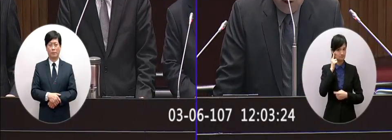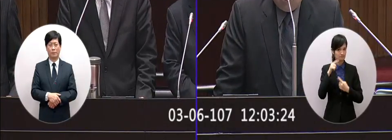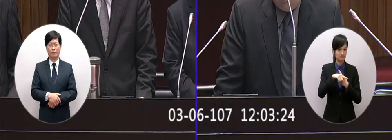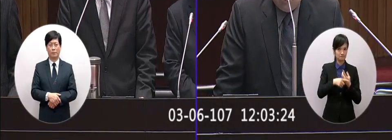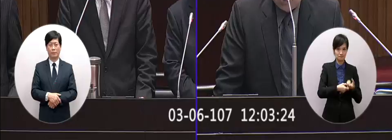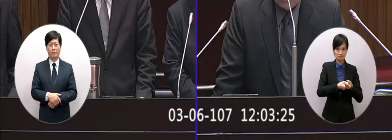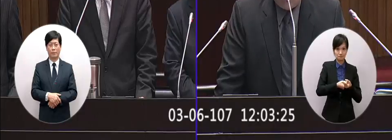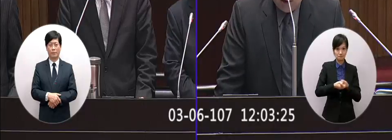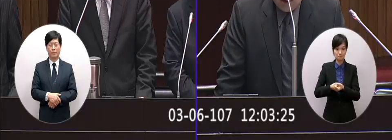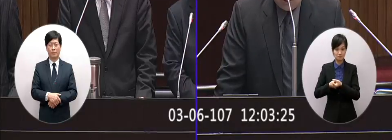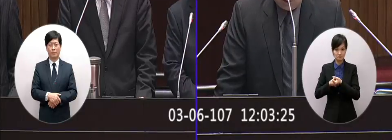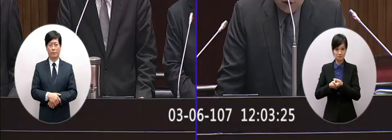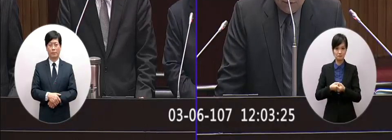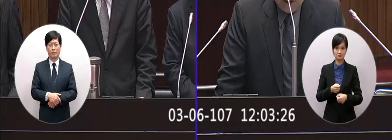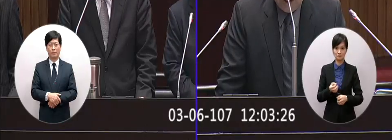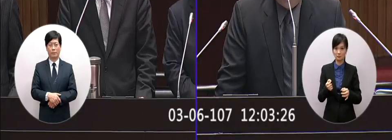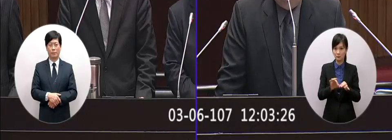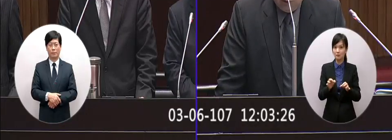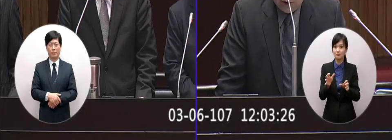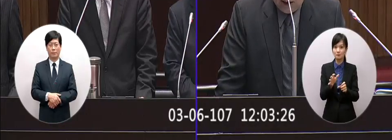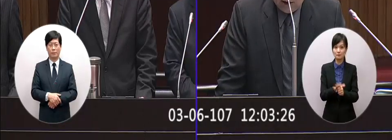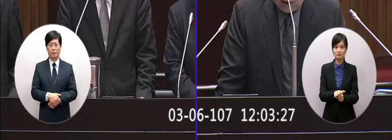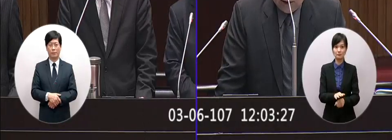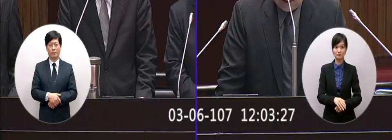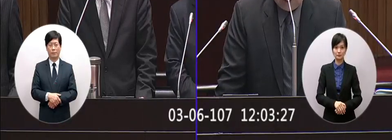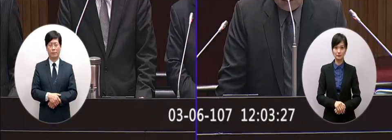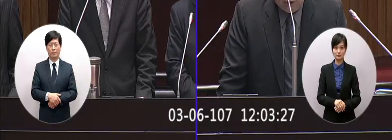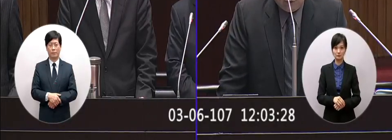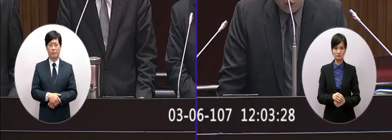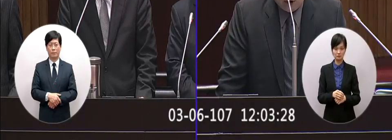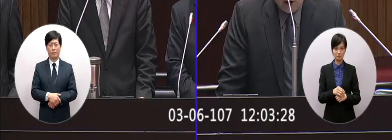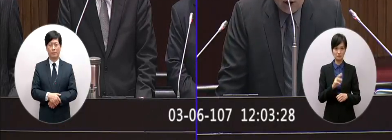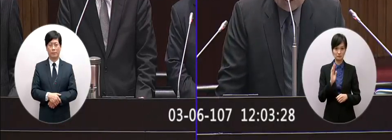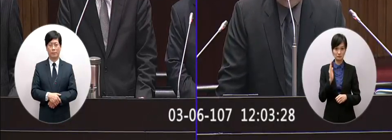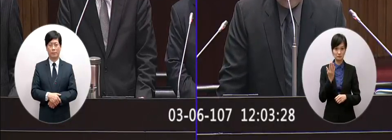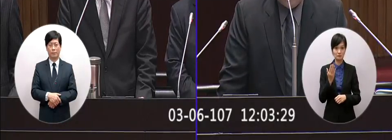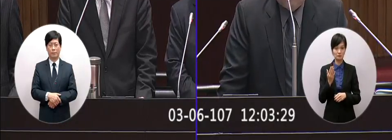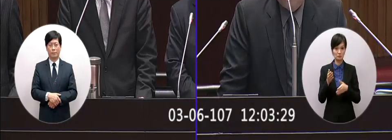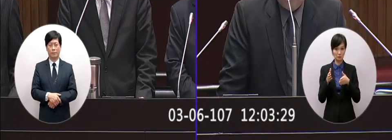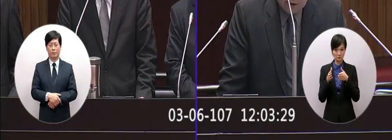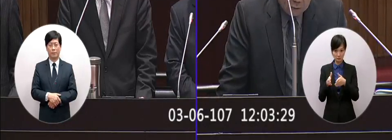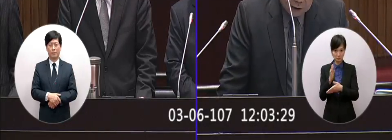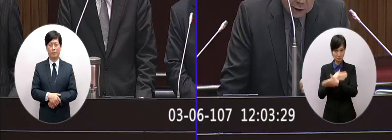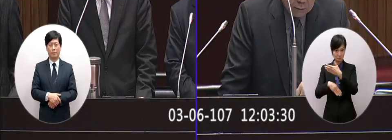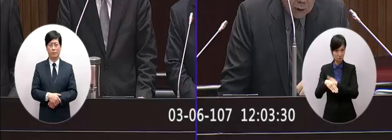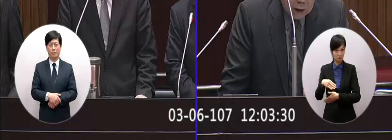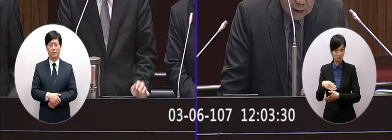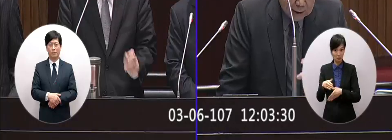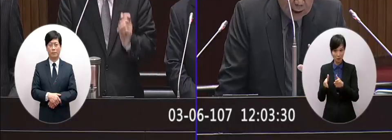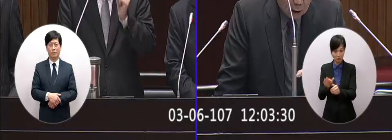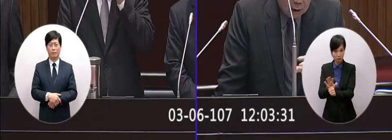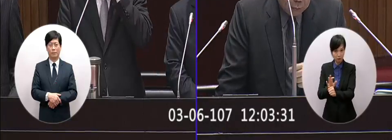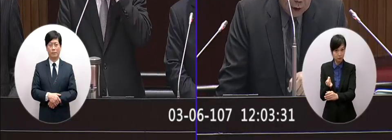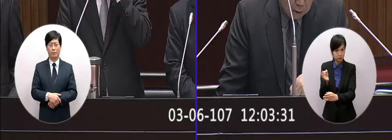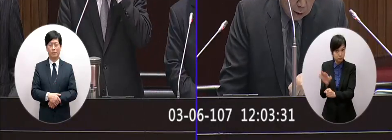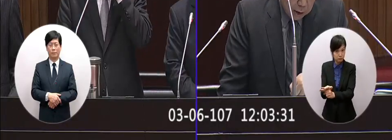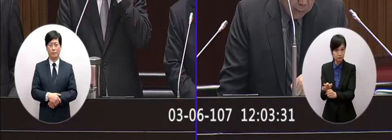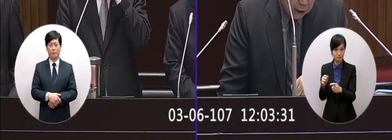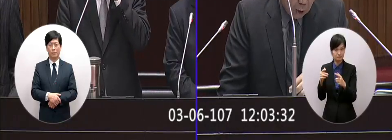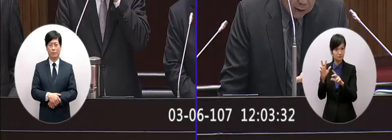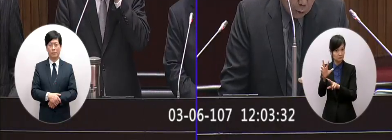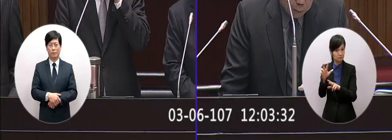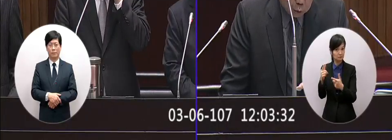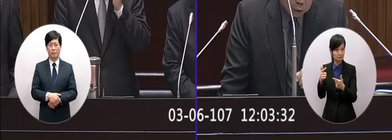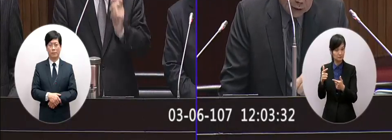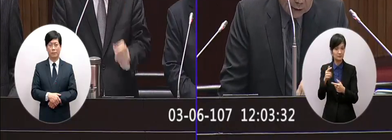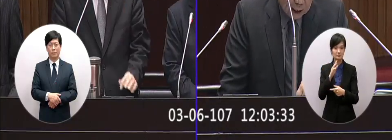没有框列相关的就是说经费一定要用在身心障碍福利服务的，它只是一个分配的方式。但在老人福利里